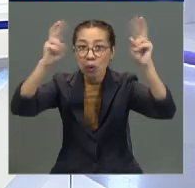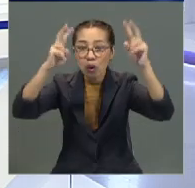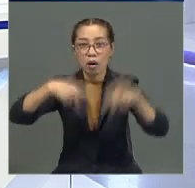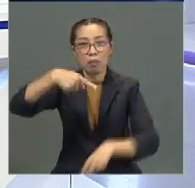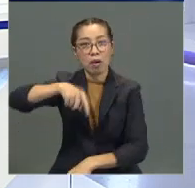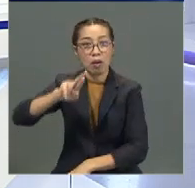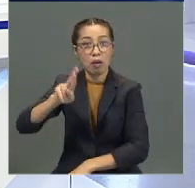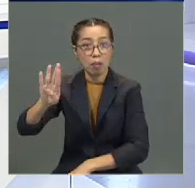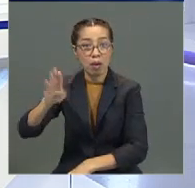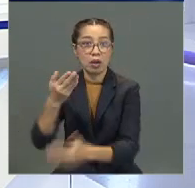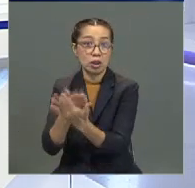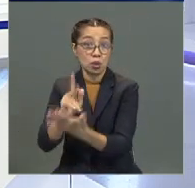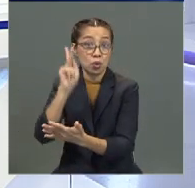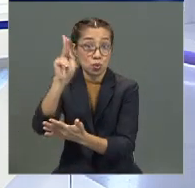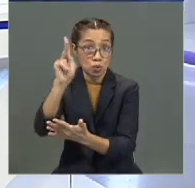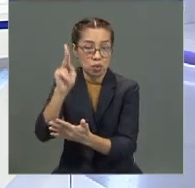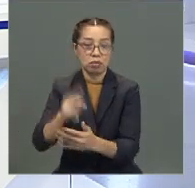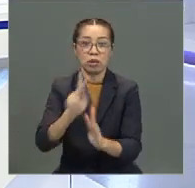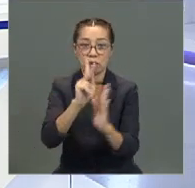ก็ได้ข้อสรุปเบื้องต้นนะคะสำหรับการใช้เวลาในการประชุมสภาผู้แทนราษฎรเพื่อพิจารณาพระราชกำหนดกู้เงินรวม4